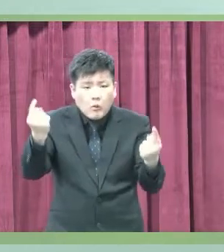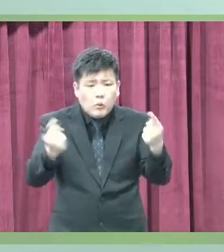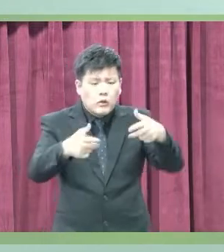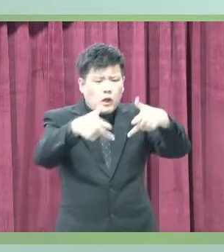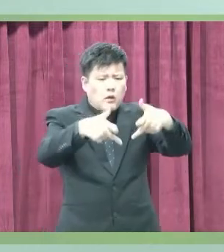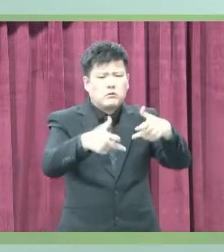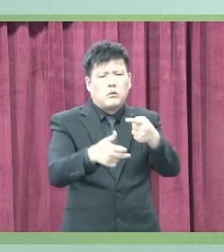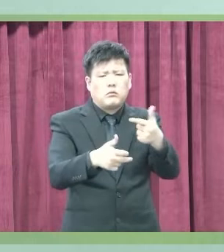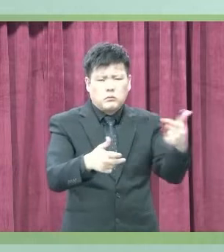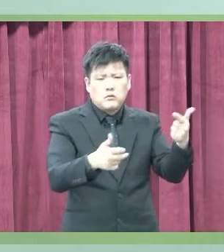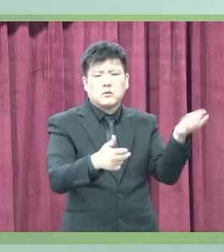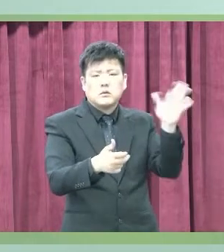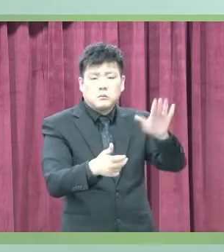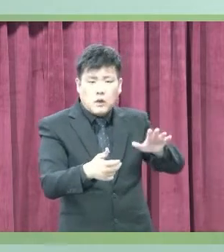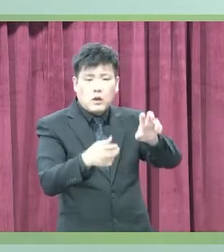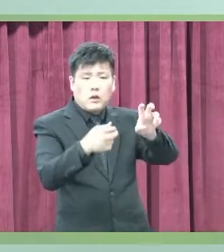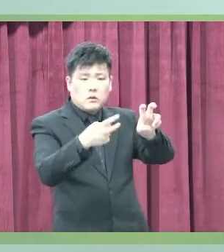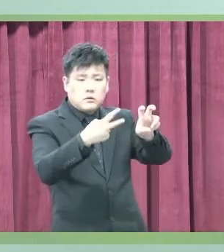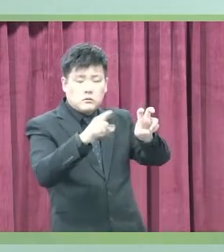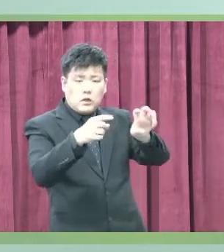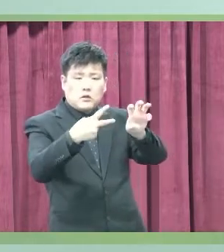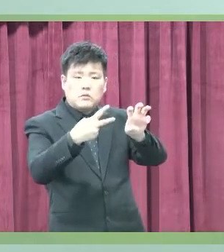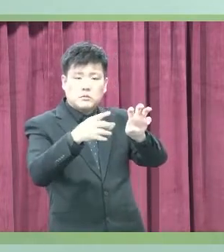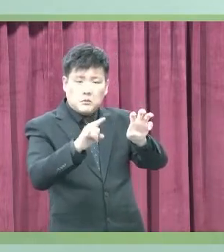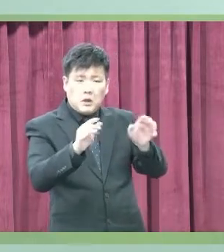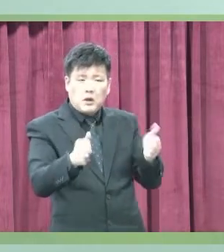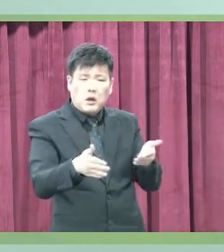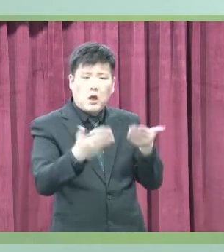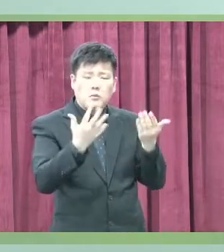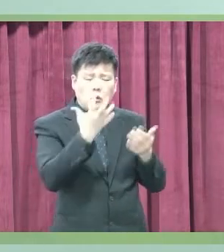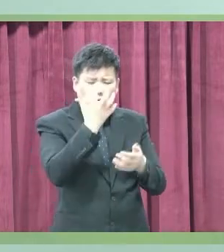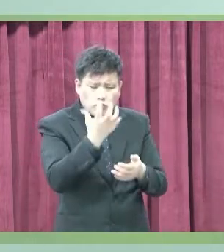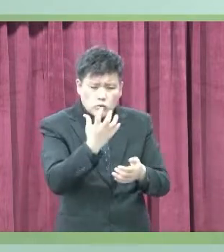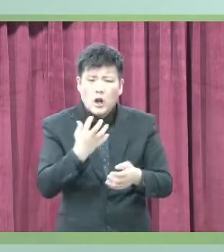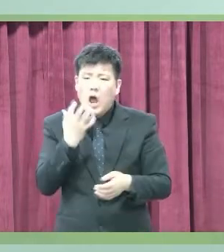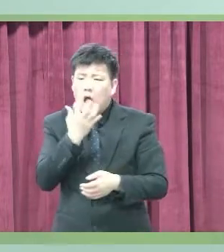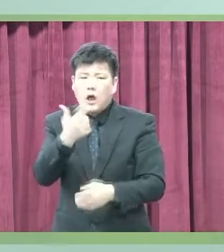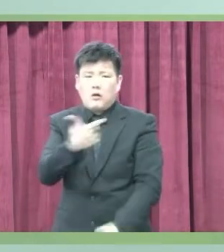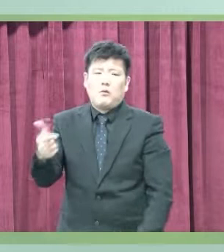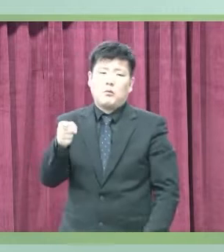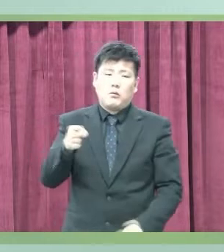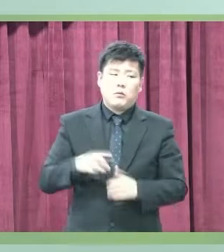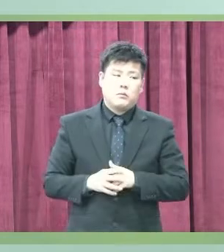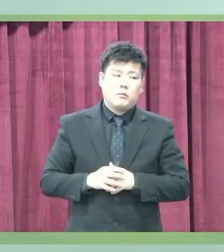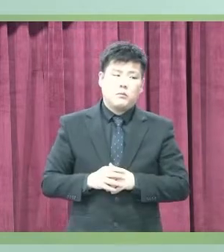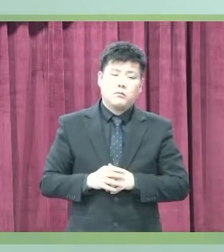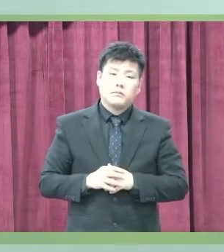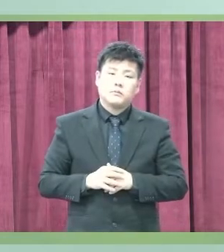비율을 나타내지만 20, 30대에서의 그 가벼운 우울 증상은 비장애인이 더 높게 나타나고 있습니다.